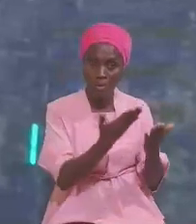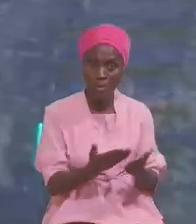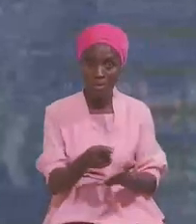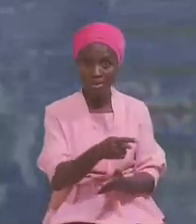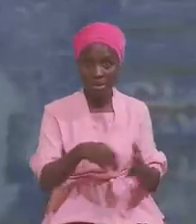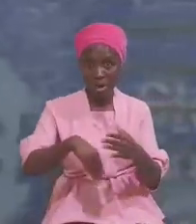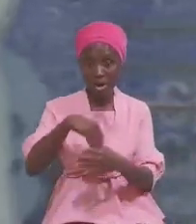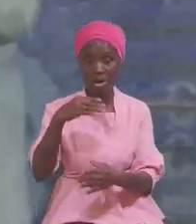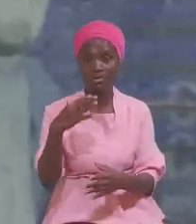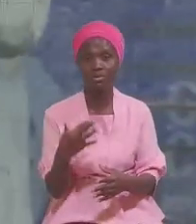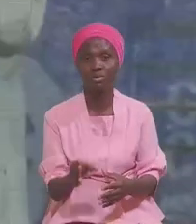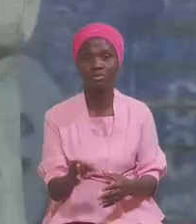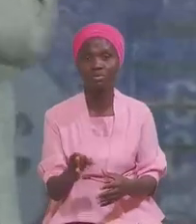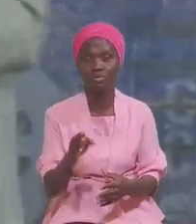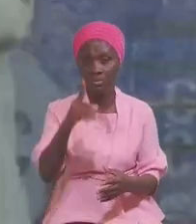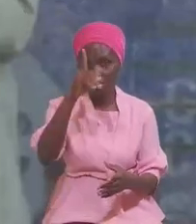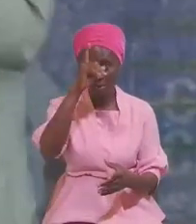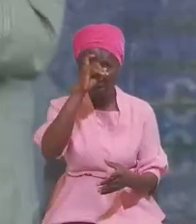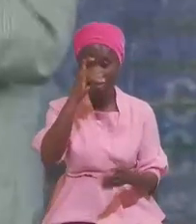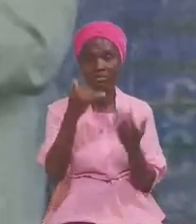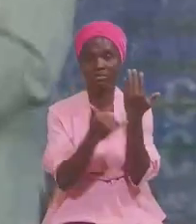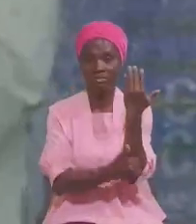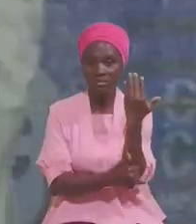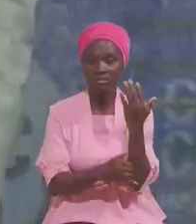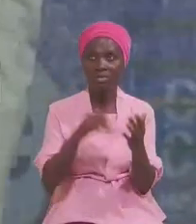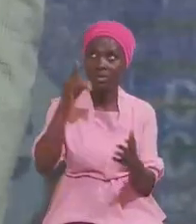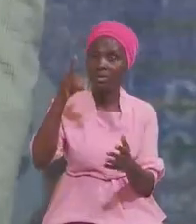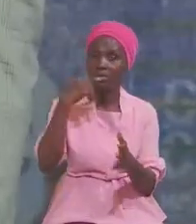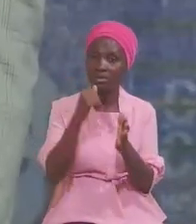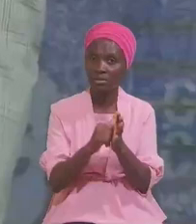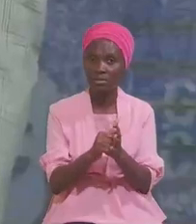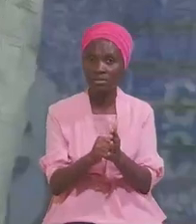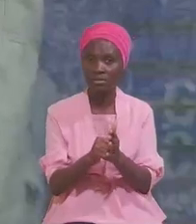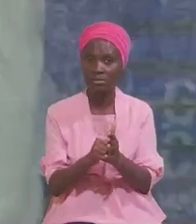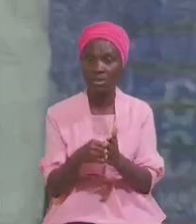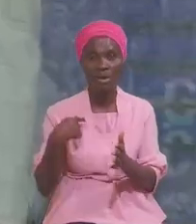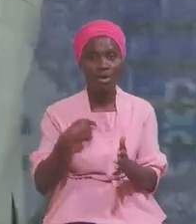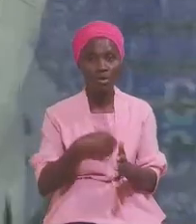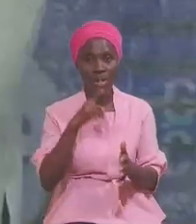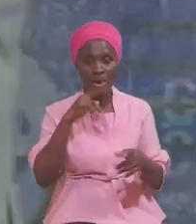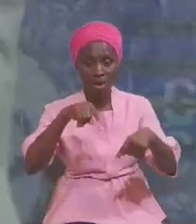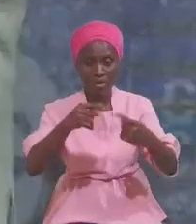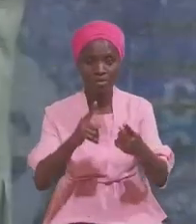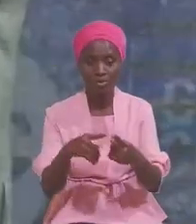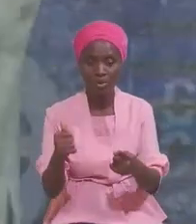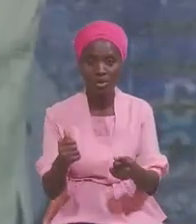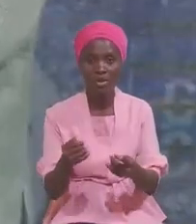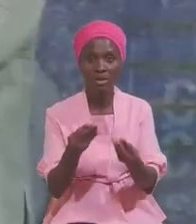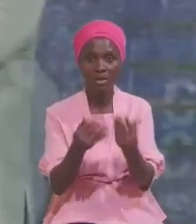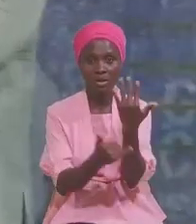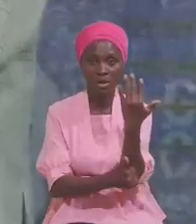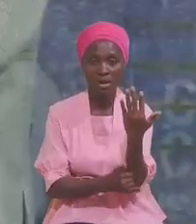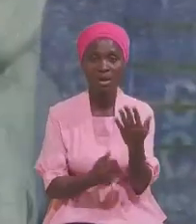sortir d'Égypte, il a dit, vous irez à un pays où coule le lait et le